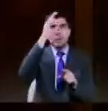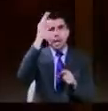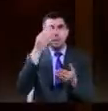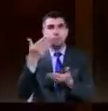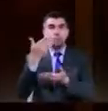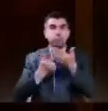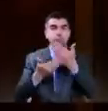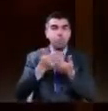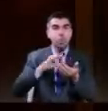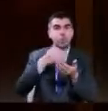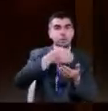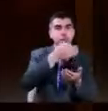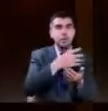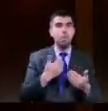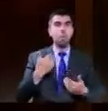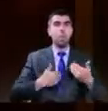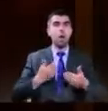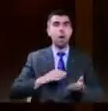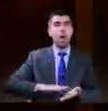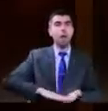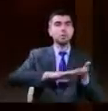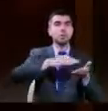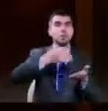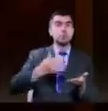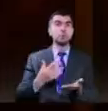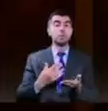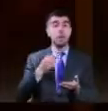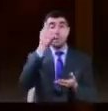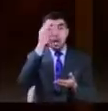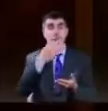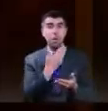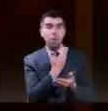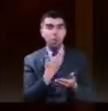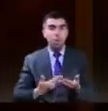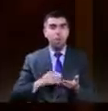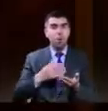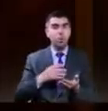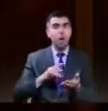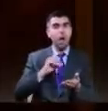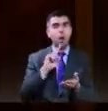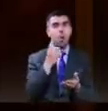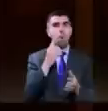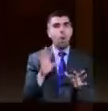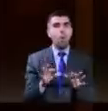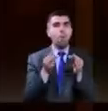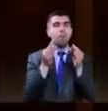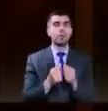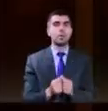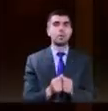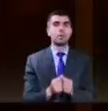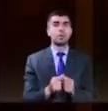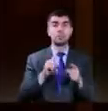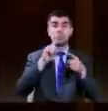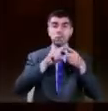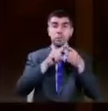الأشخاص والفئات من ذوي الاحتياجات الخاصة. تروم السياسة الحكومية في هذا المجال ما يلي: أولاً،